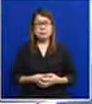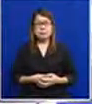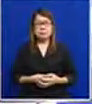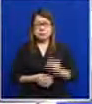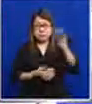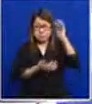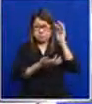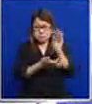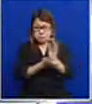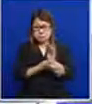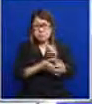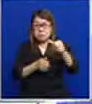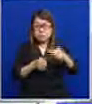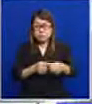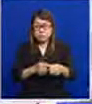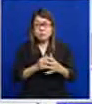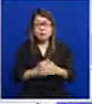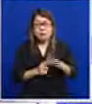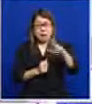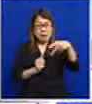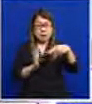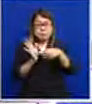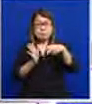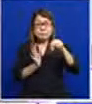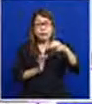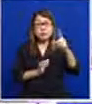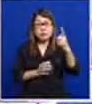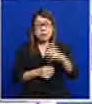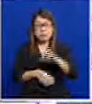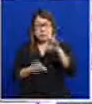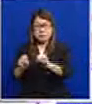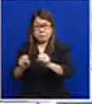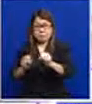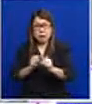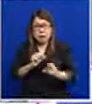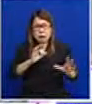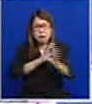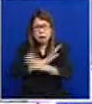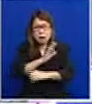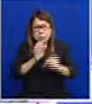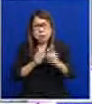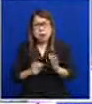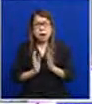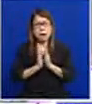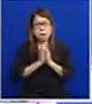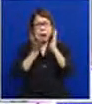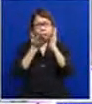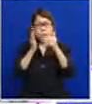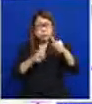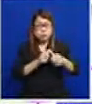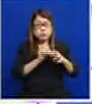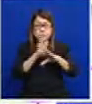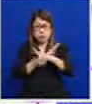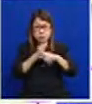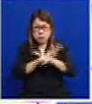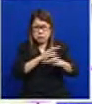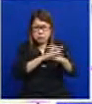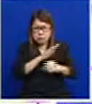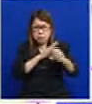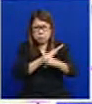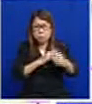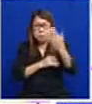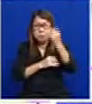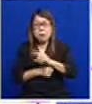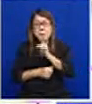ตำรวจภูธรพานทองจับกลุ่มผู้ต้องหาตระเวนลักรูปปั้นพระพรหมในพื้นที่จังหวัดชลบุรีและพื้นที่ใกล้เคียงอ้